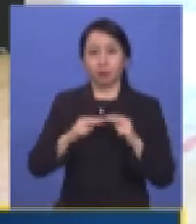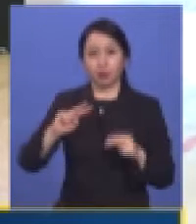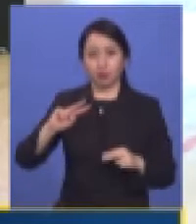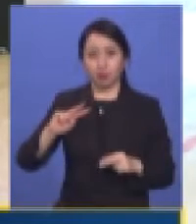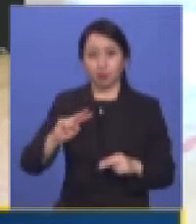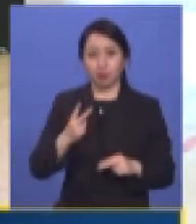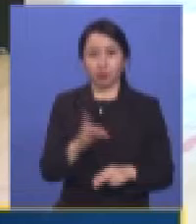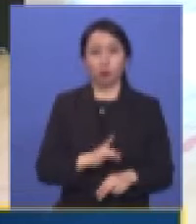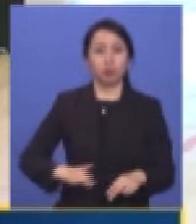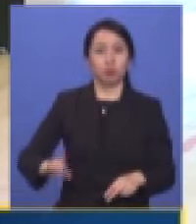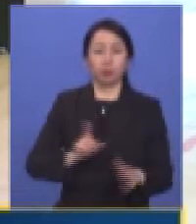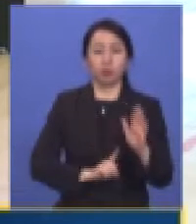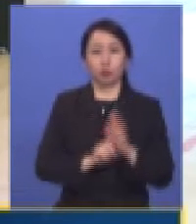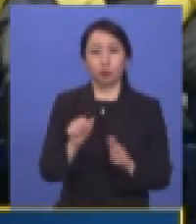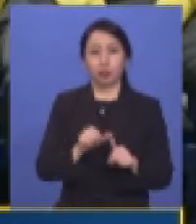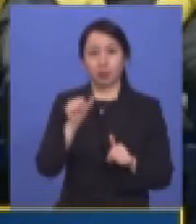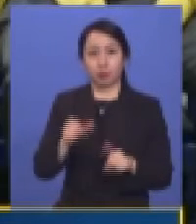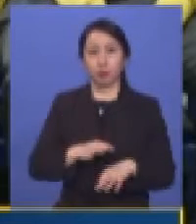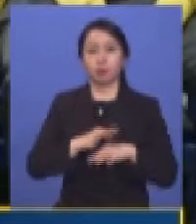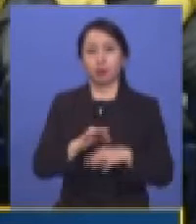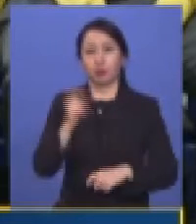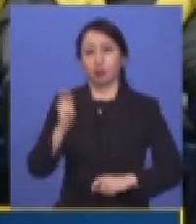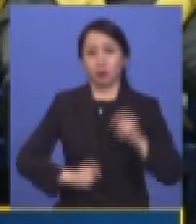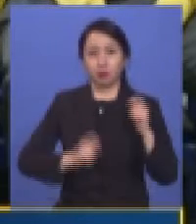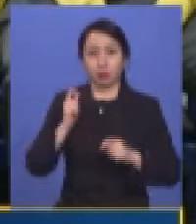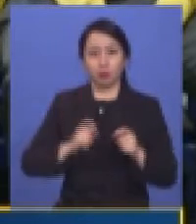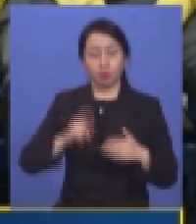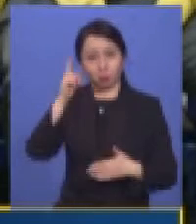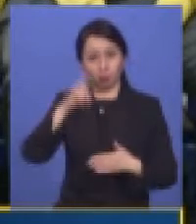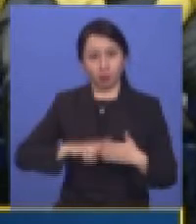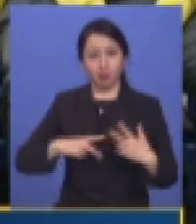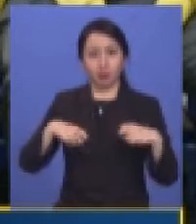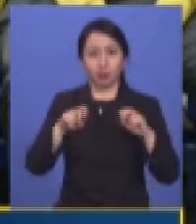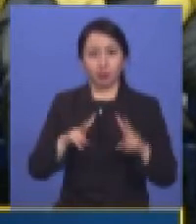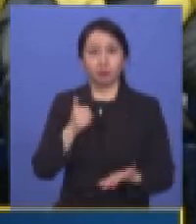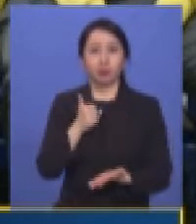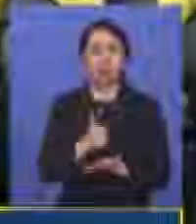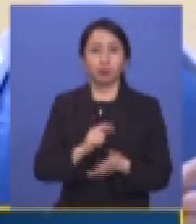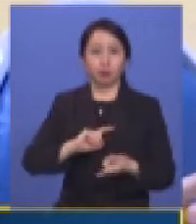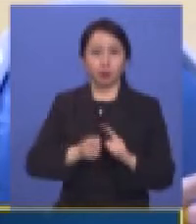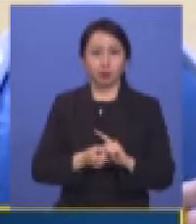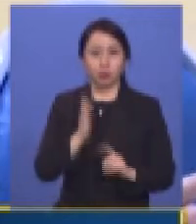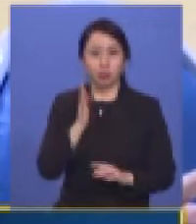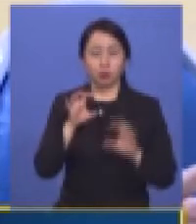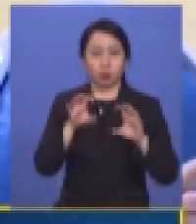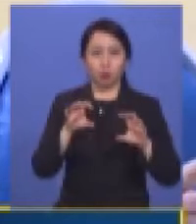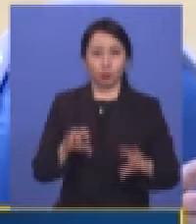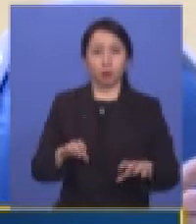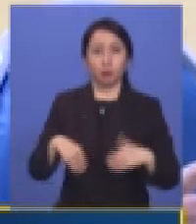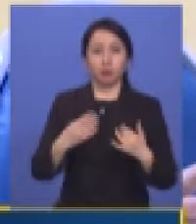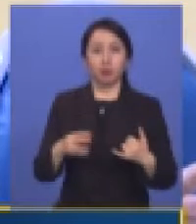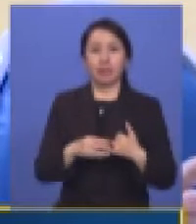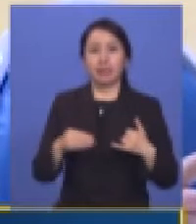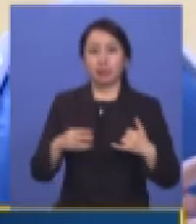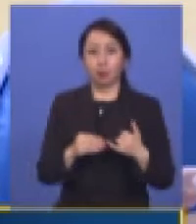построения 2 республики начнется именно с проведения референдума уверяют эксперты главными поправками станут закон